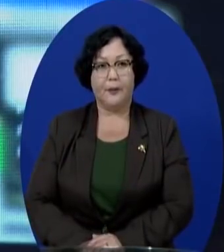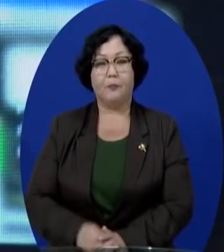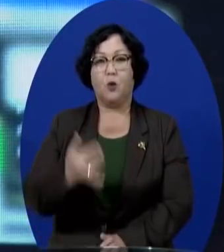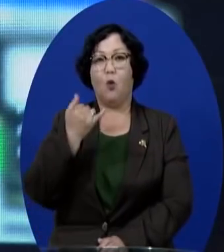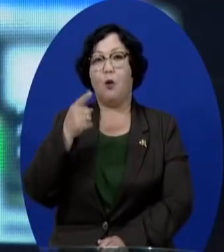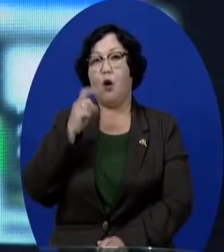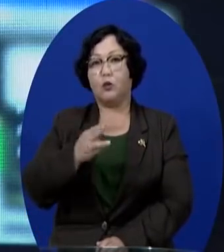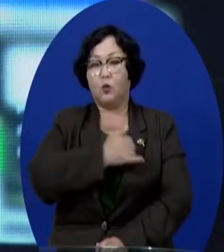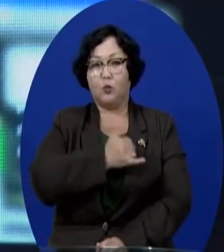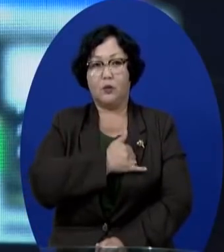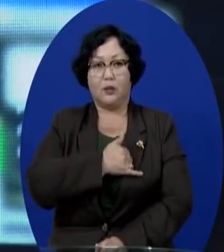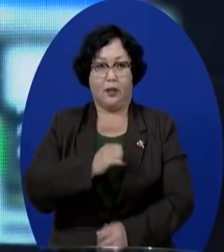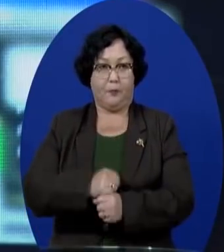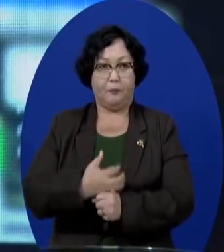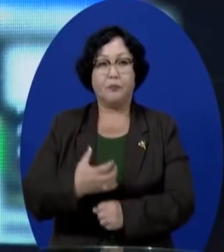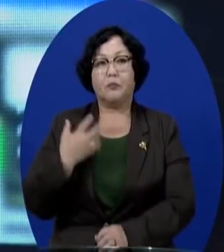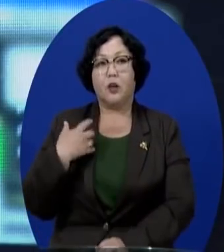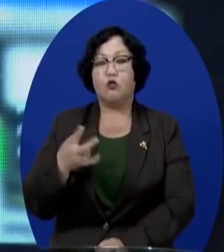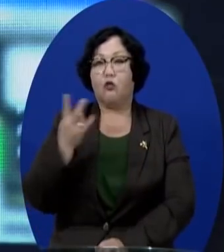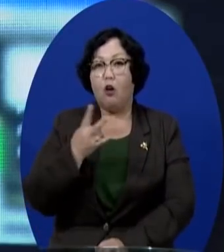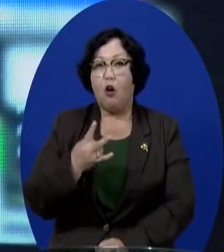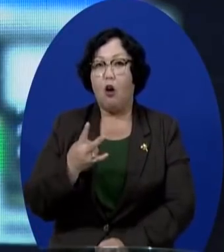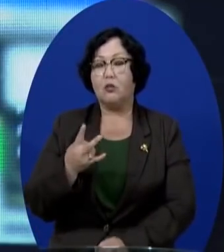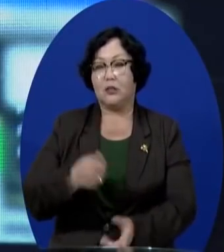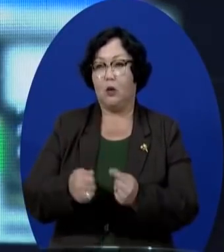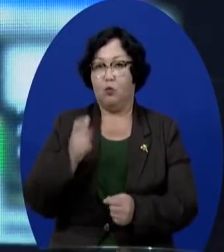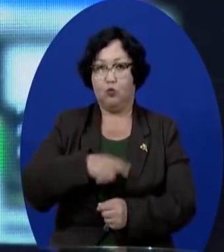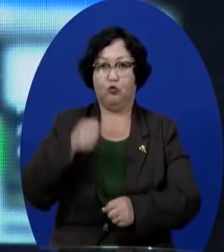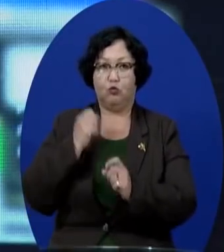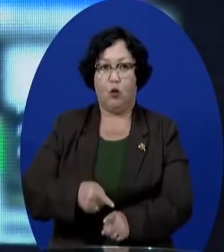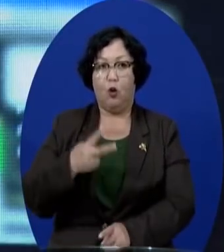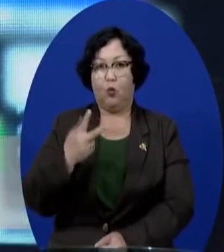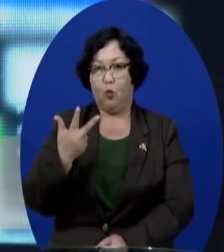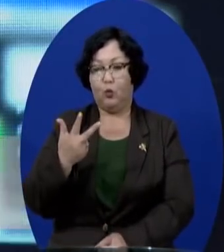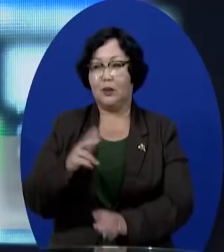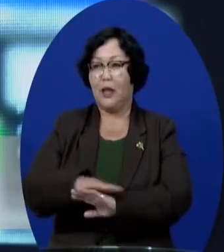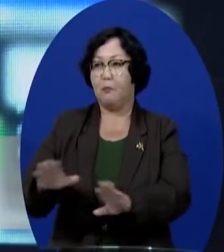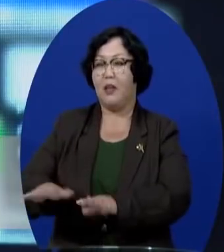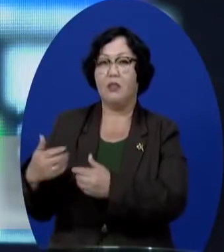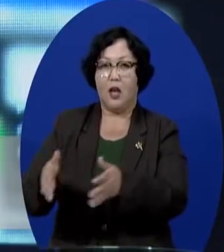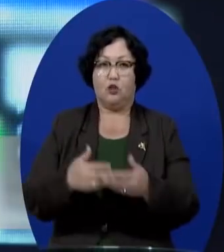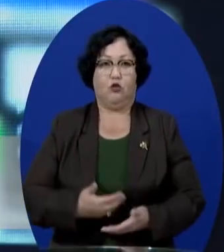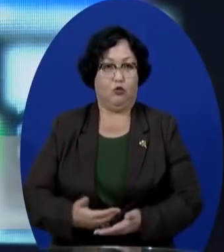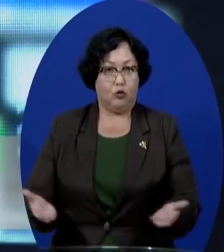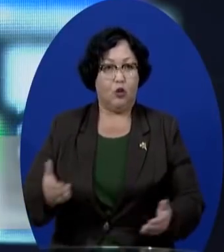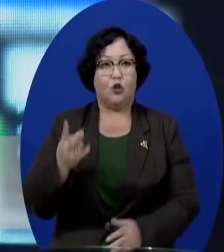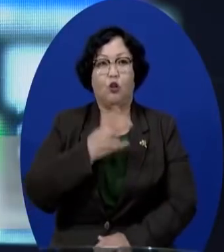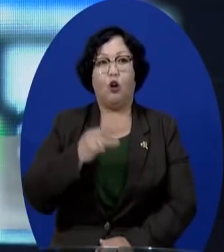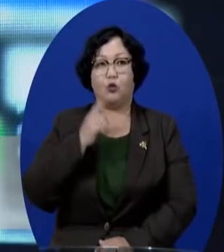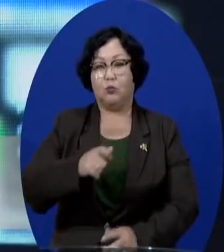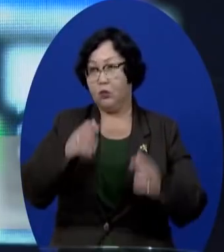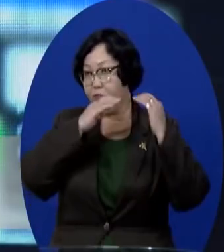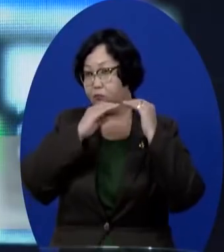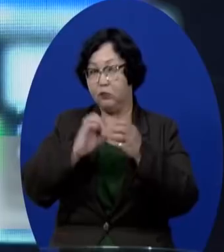Улаанбаатар хотын захирагчийн ажлын албанаас ногоочдод ногоогоо зарахтан зориулаад 23 талбай гаргаж өгчээ. За харин ногоочдоос асрын төрөөс гэж